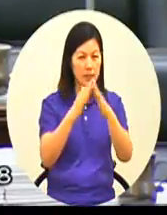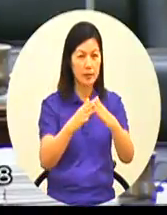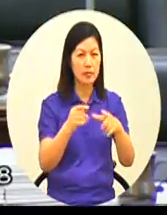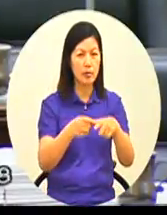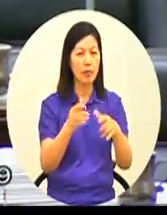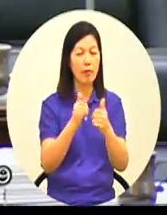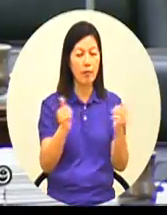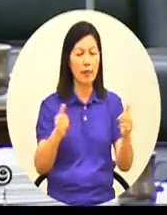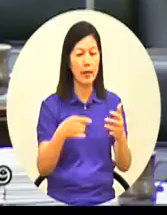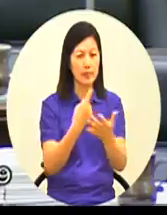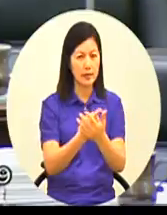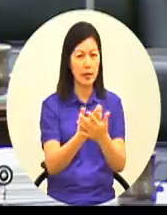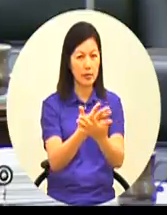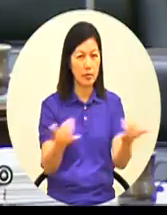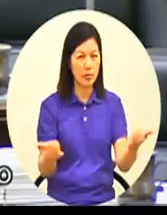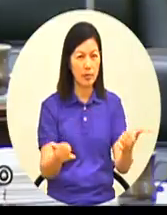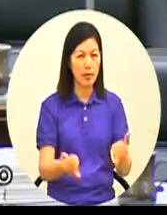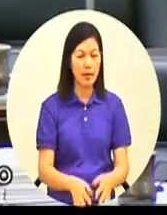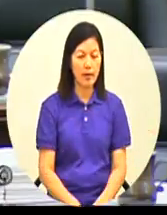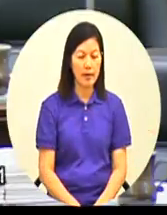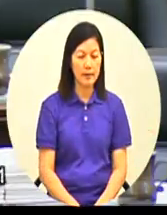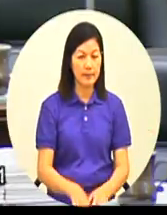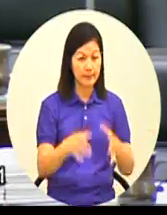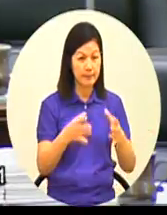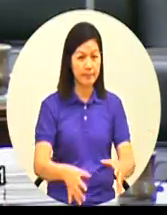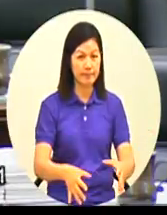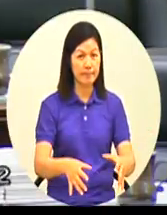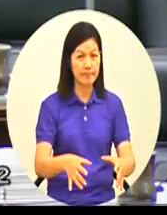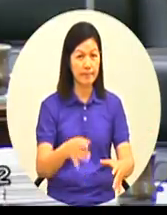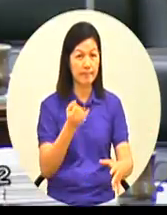网，什么时候是可以来建制？